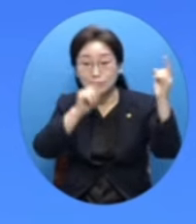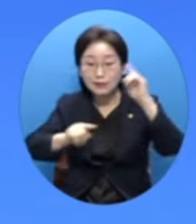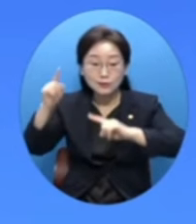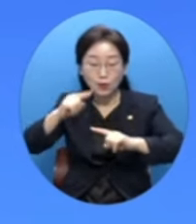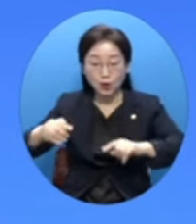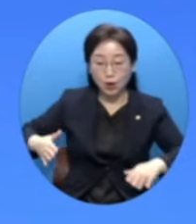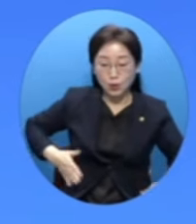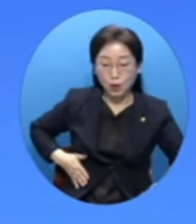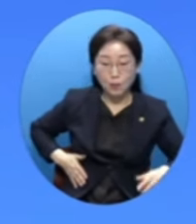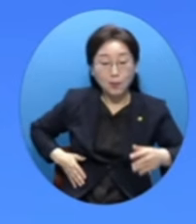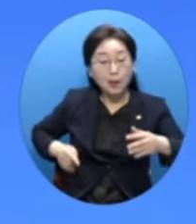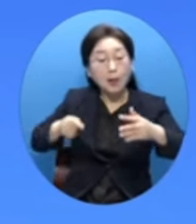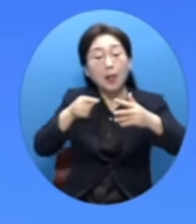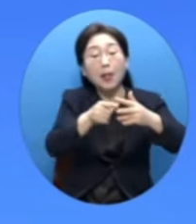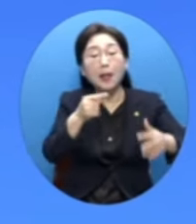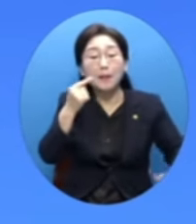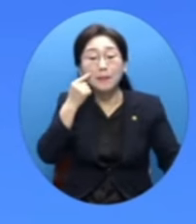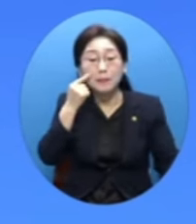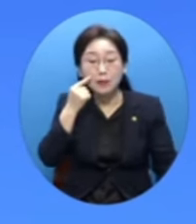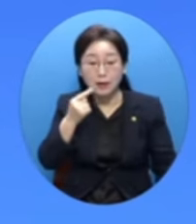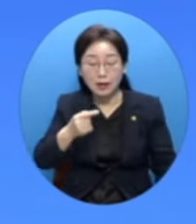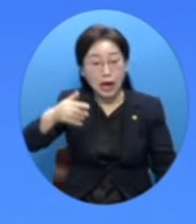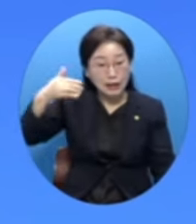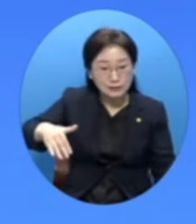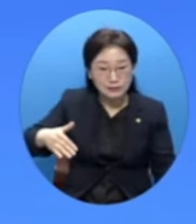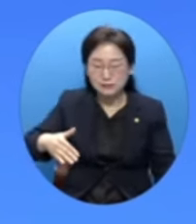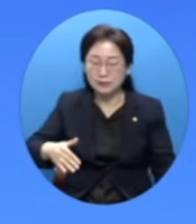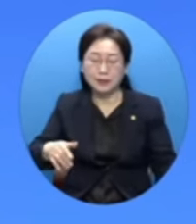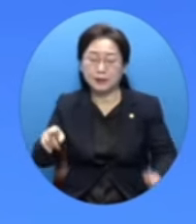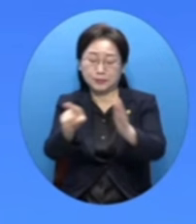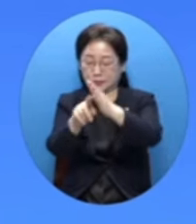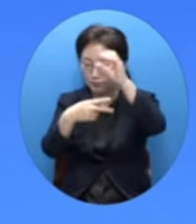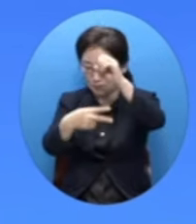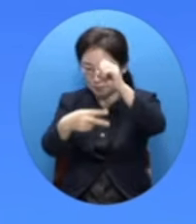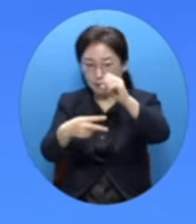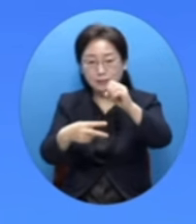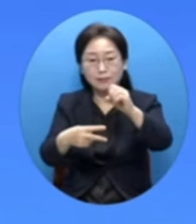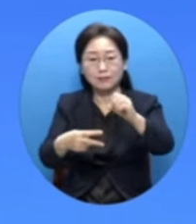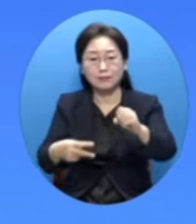옆구리에 손을 넣어보기 전에는 내가 절대 믿지 못하겠다고 하는